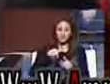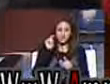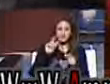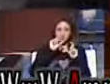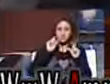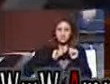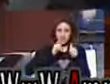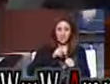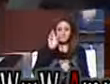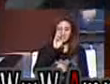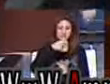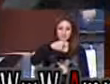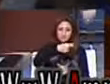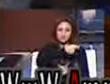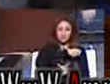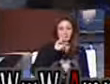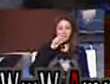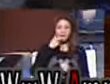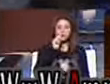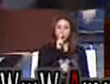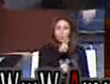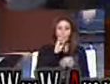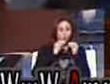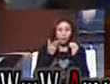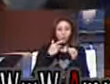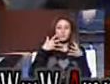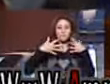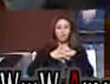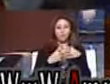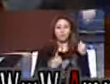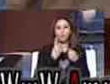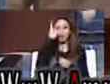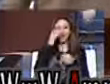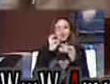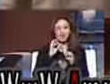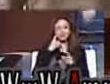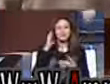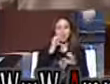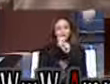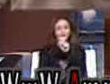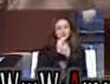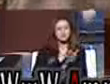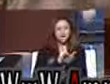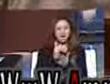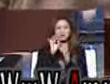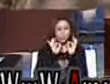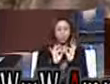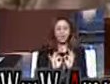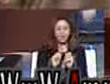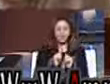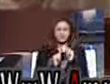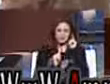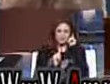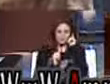للتهنئة، أنا بتصور إنها رسالة وحدة وطنية كلنا هنحافظ عليها الفترة الجاية إن شاء الله. مع رئيس مجلس الشورى، مع بقية